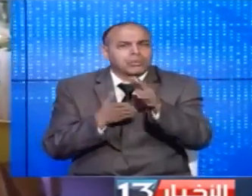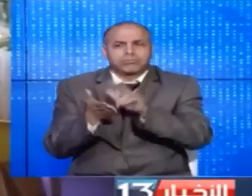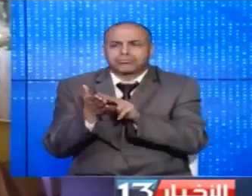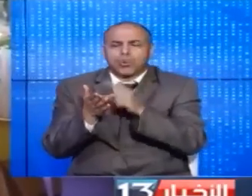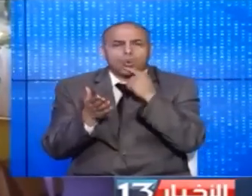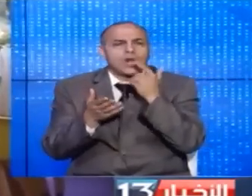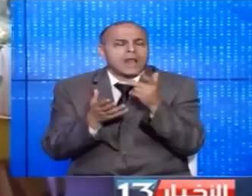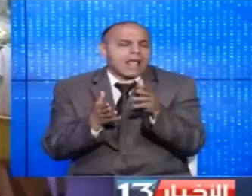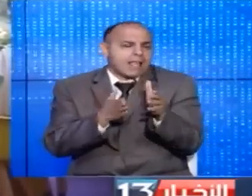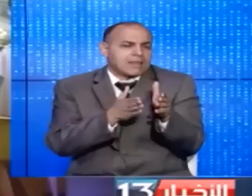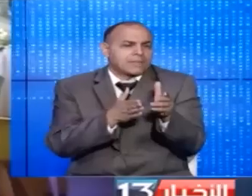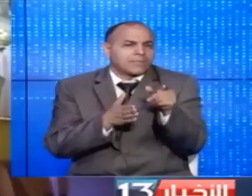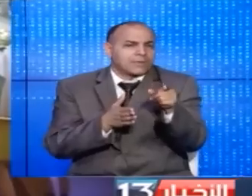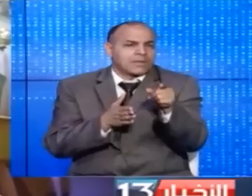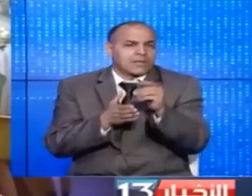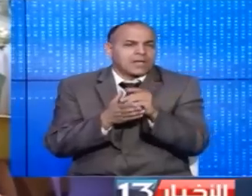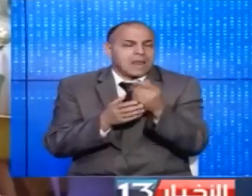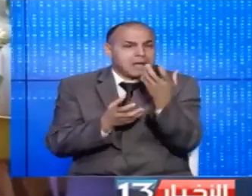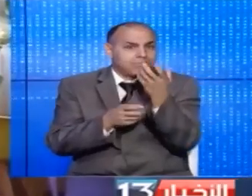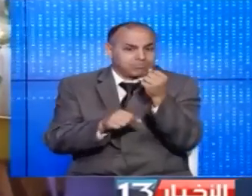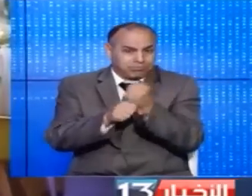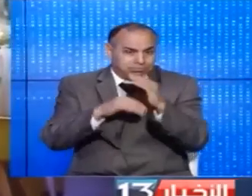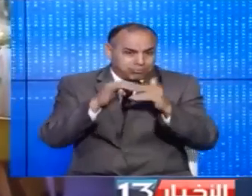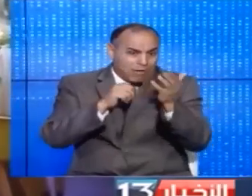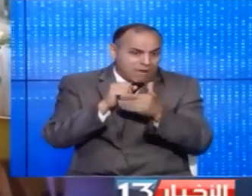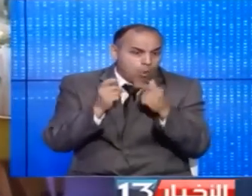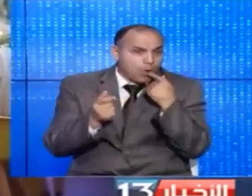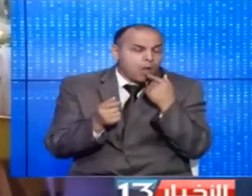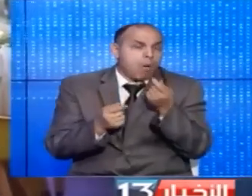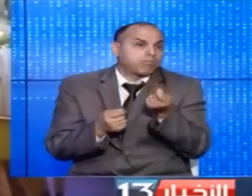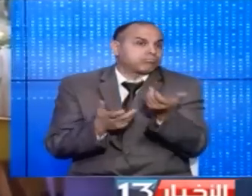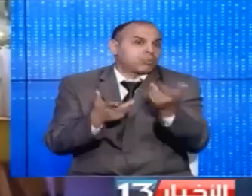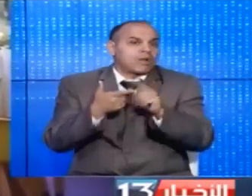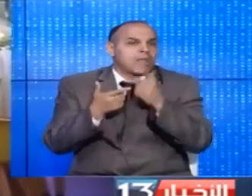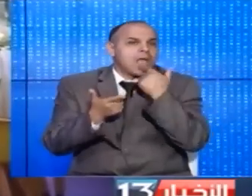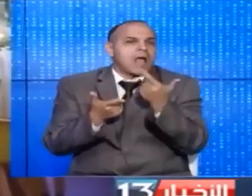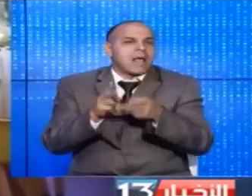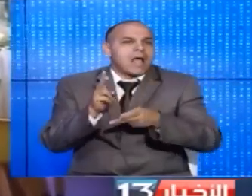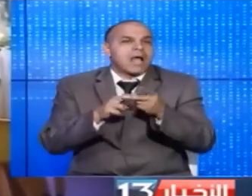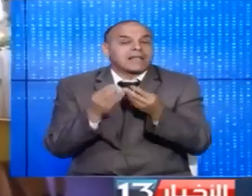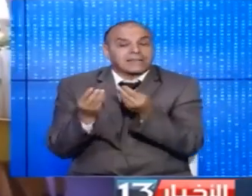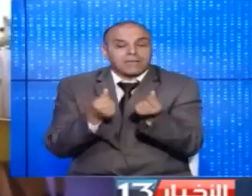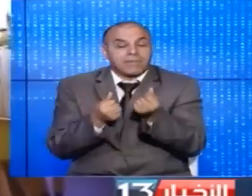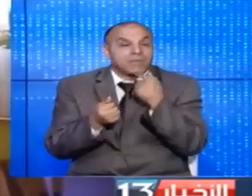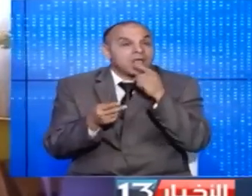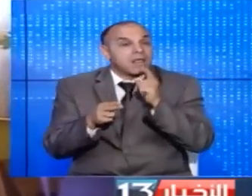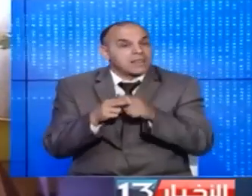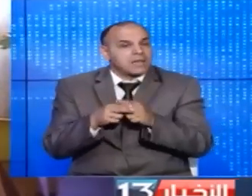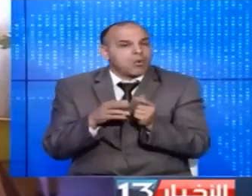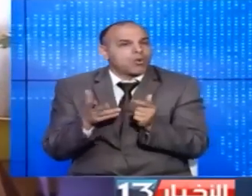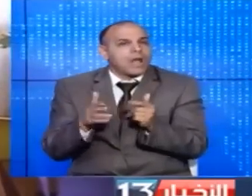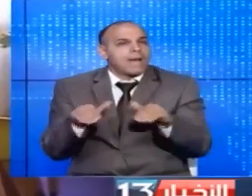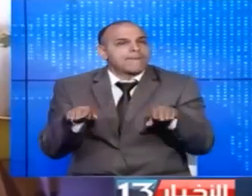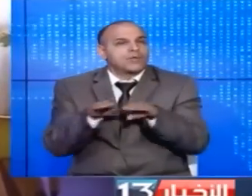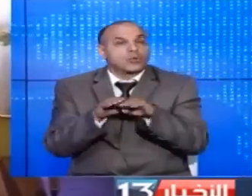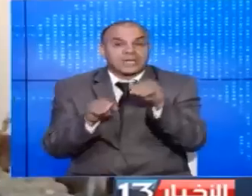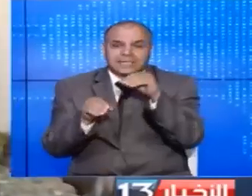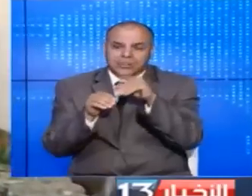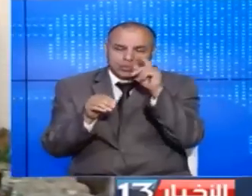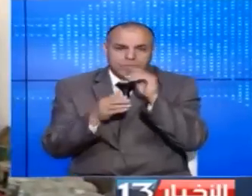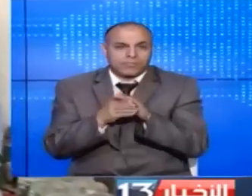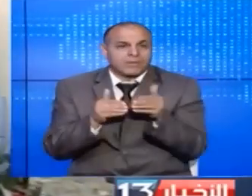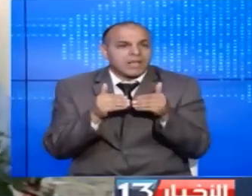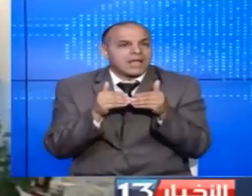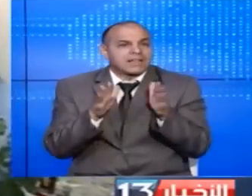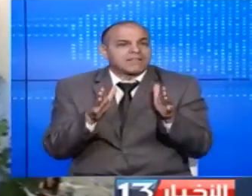من شراء المنتوجات الفلاحيه نتاعنا الغنيه اللي اغلبها بيولوجي، ومن شراء اخرى على المستوى الاقتصادي. تفتح